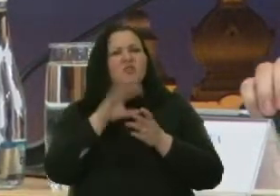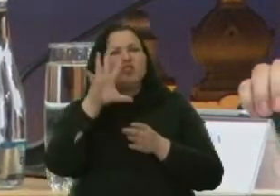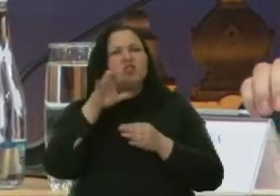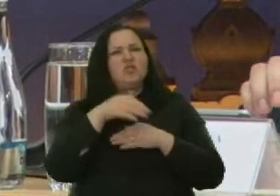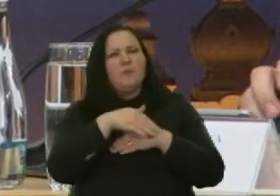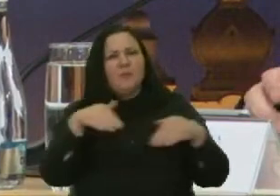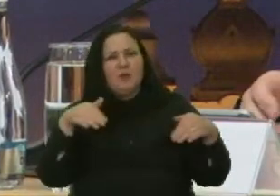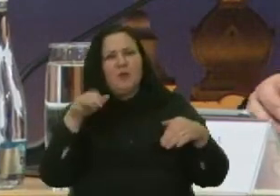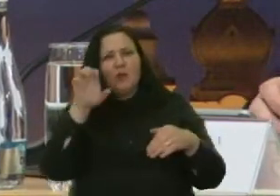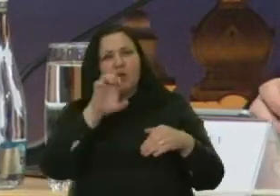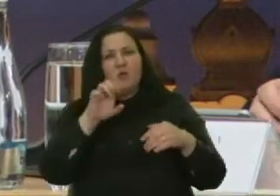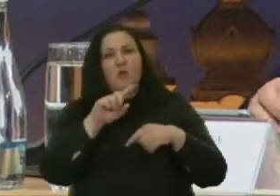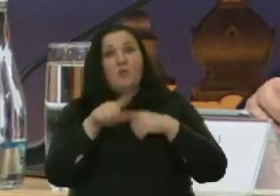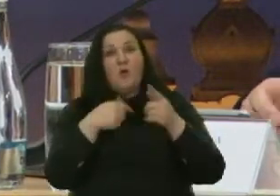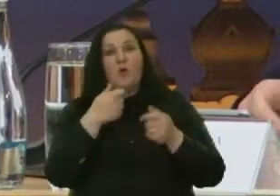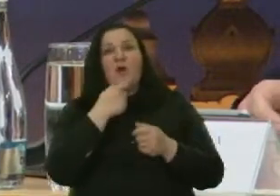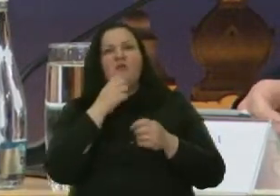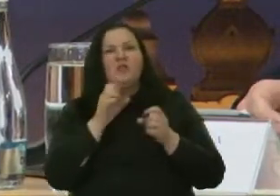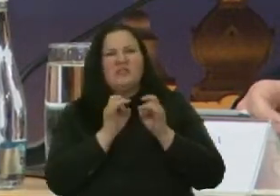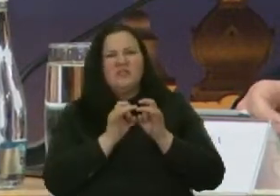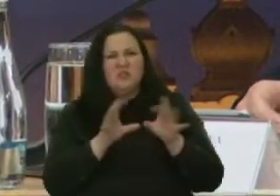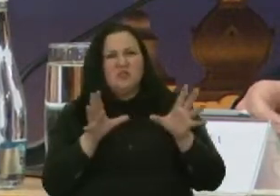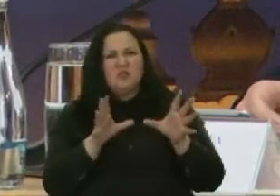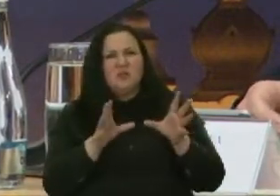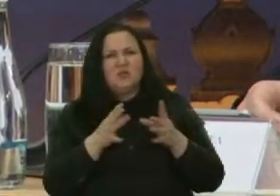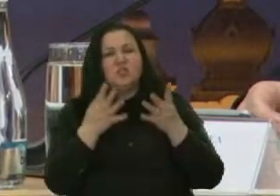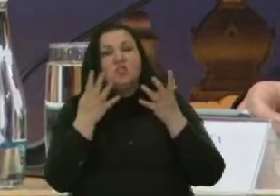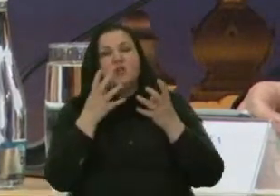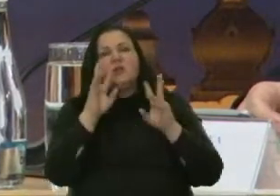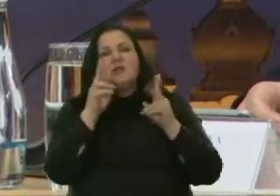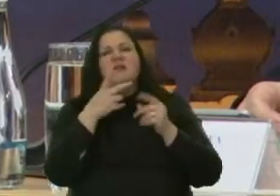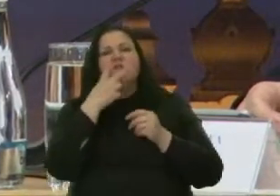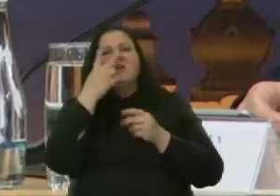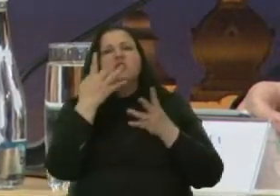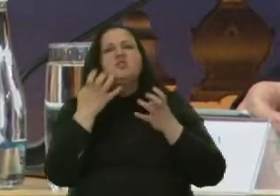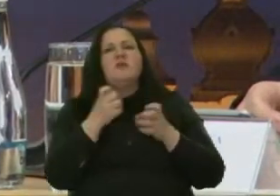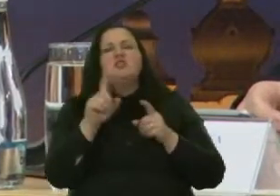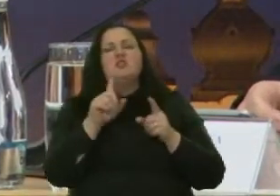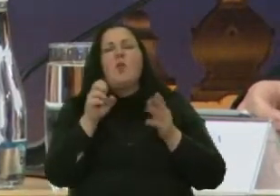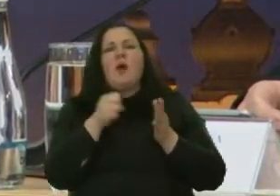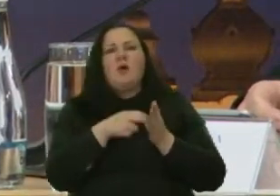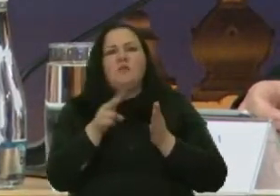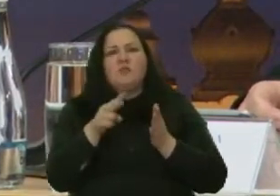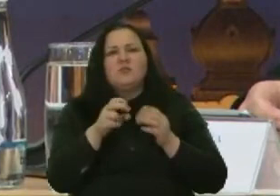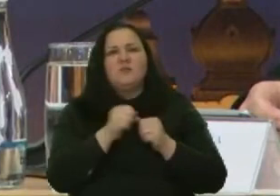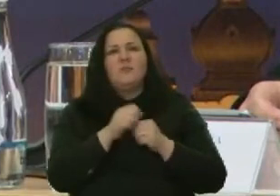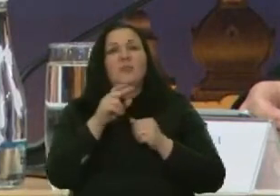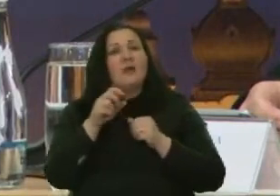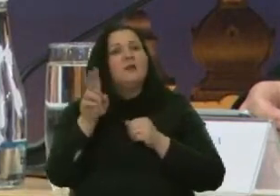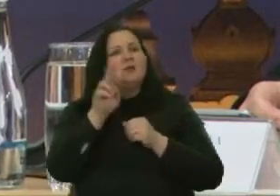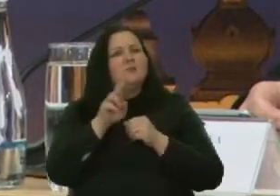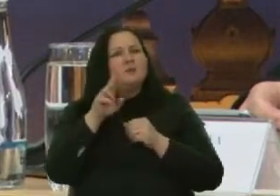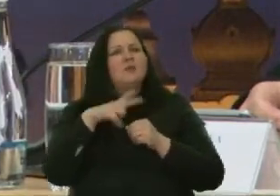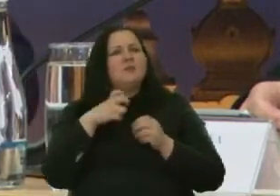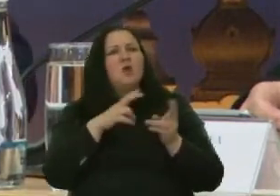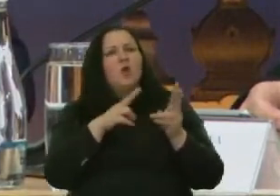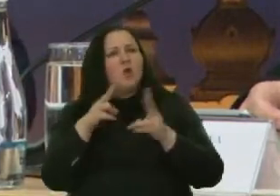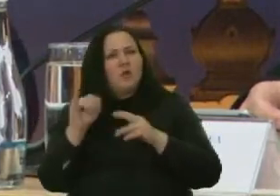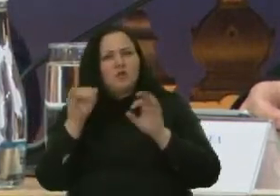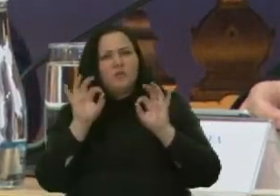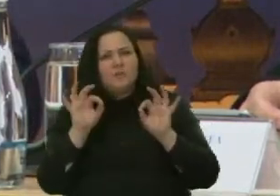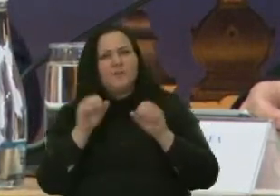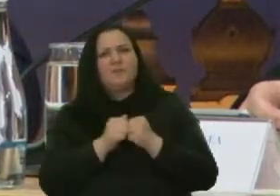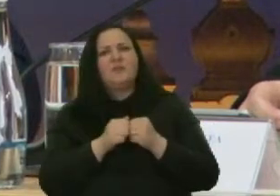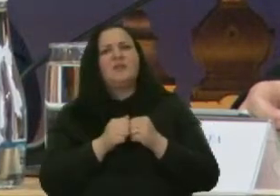și după un an a fost distrusă Deci trebuie văzut ceva ce N a funcționat ca să nu repetăm cuma v o greșeală Dar ideea este repet corectă și și bună